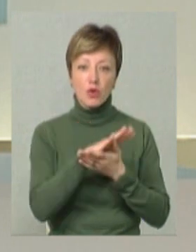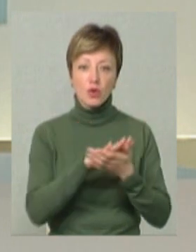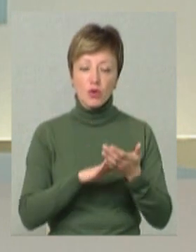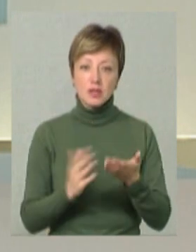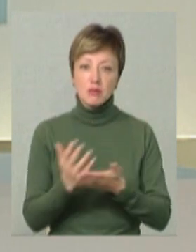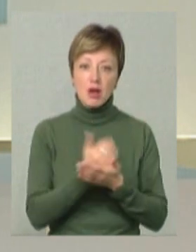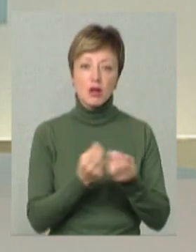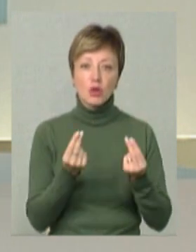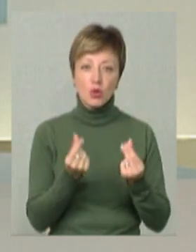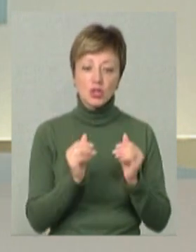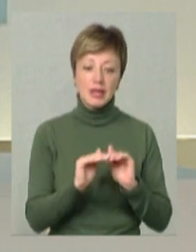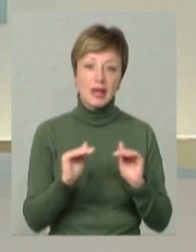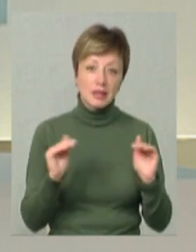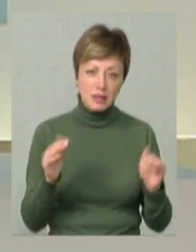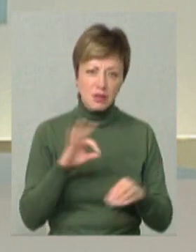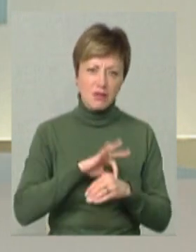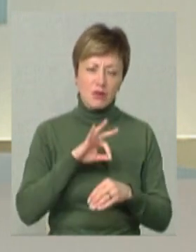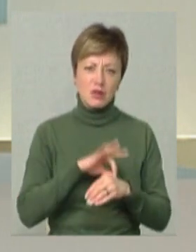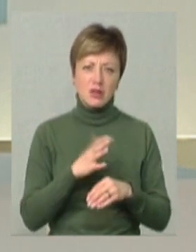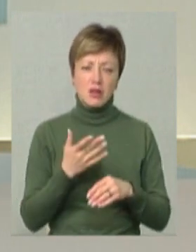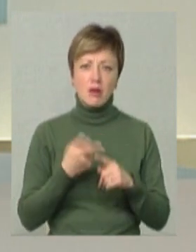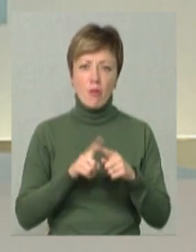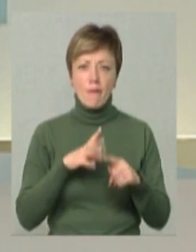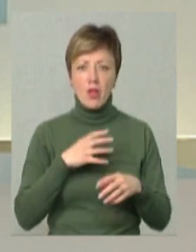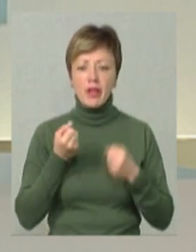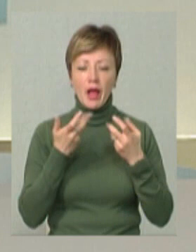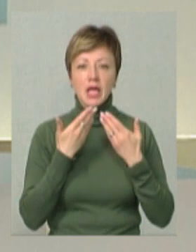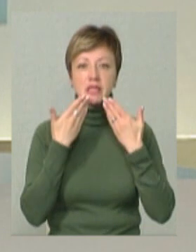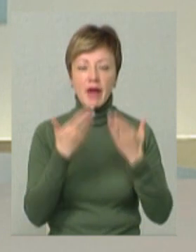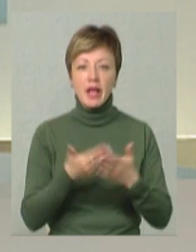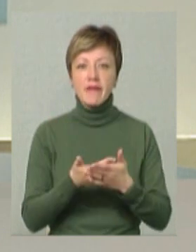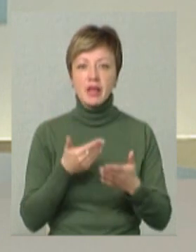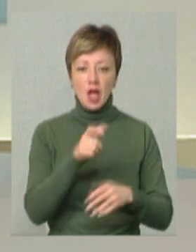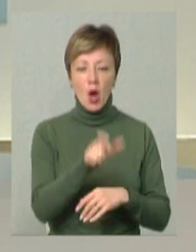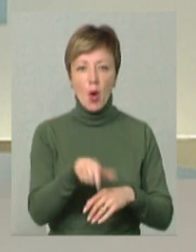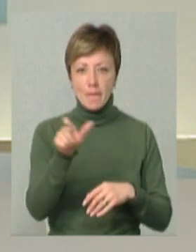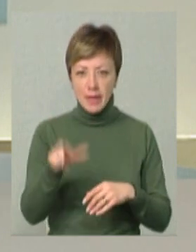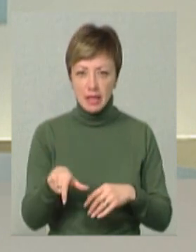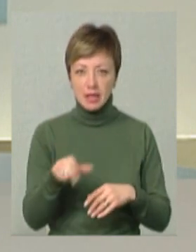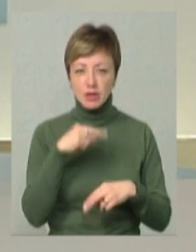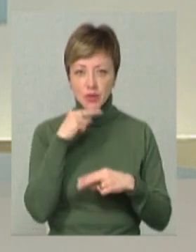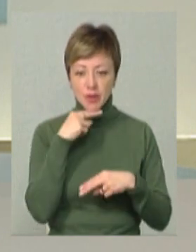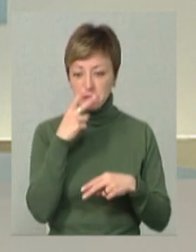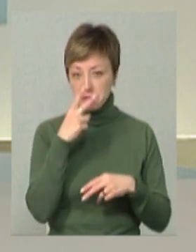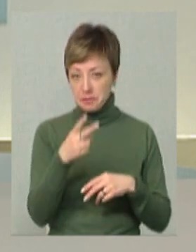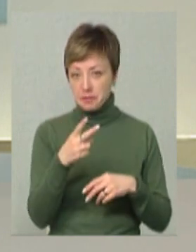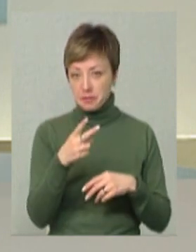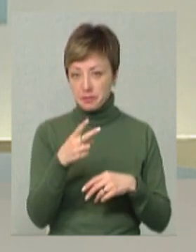продовжують збирати гроші і на діток, які хворіють, тому було декілька звернень від громадян, самих пильних, які